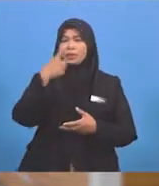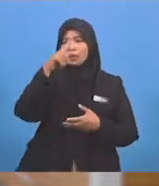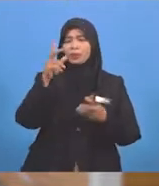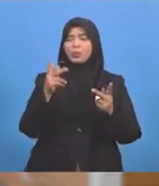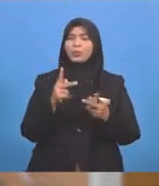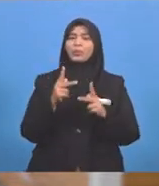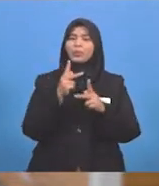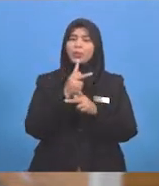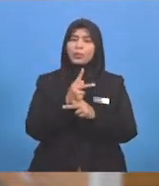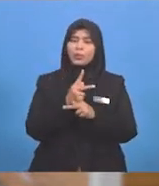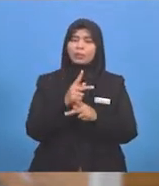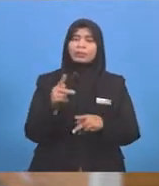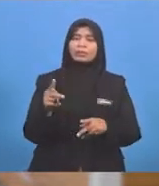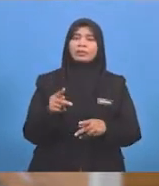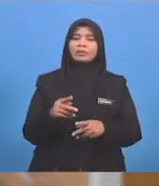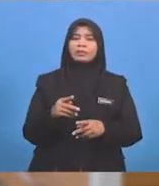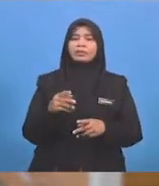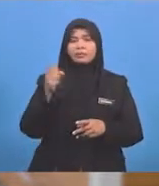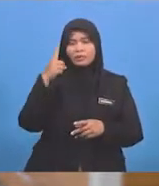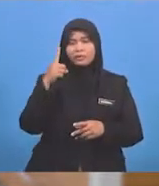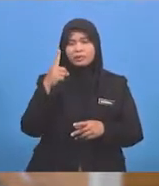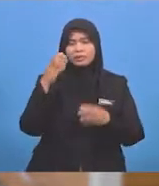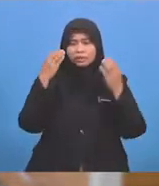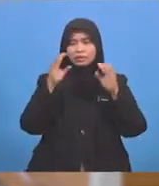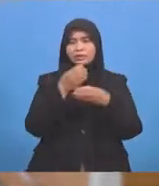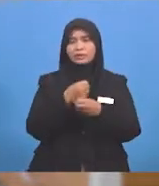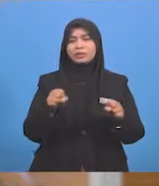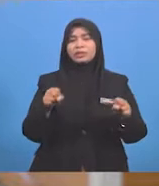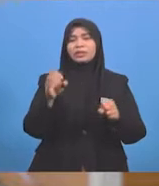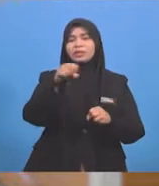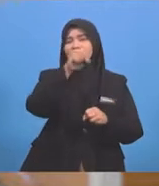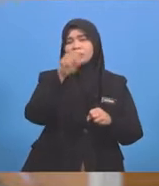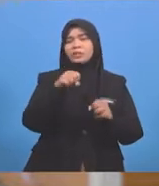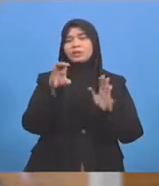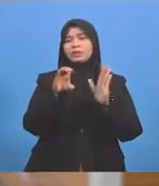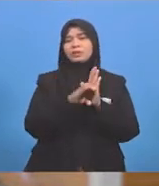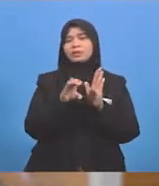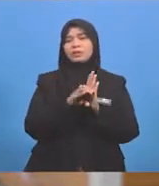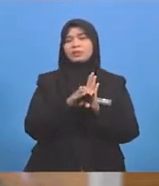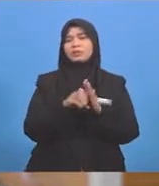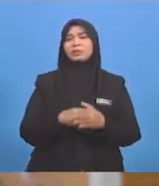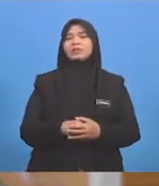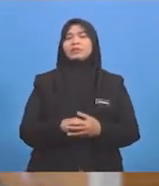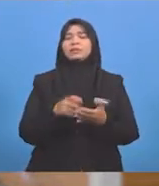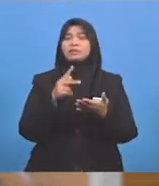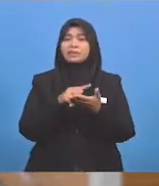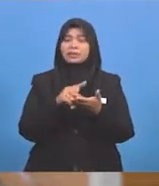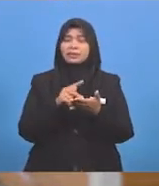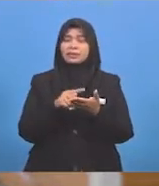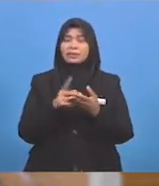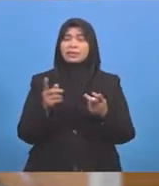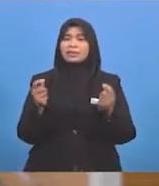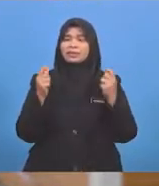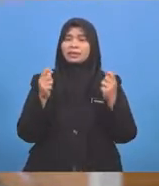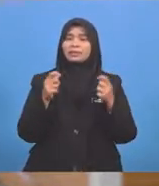Untuk mengukuhkan pemahaman anda semua, cikgu sediakan soalan contoh di mana soalan ini melibatkan pengiraan